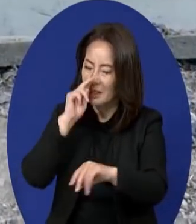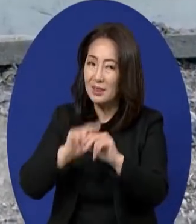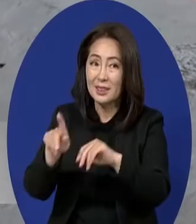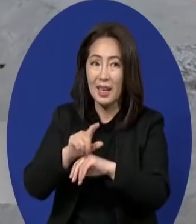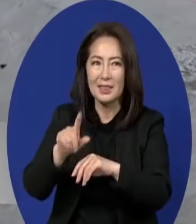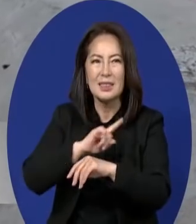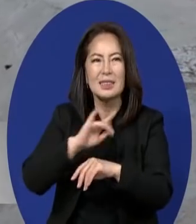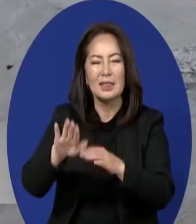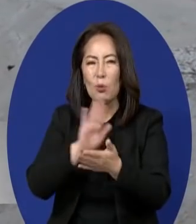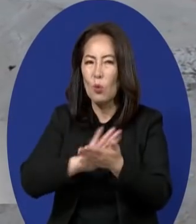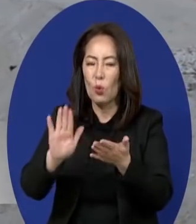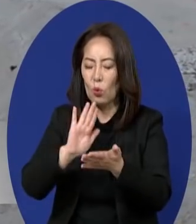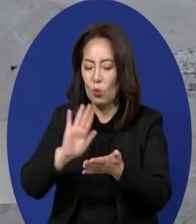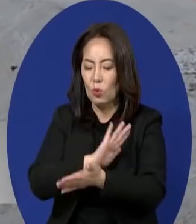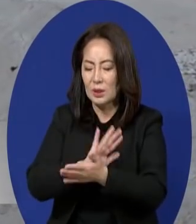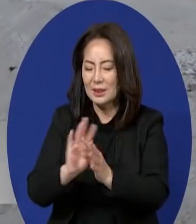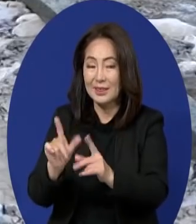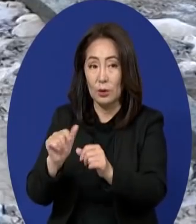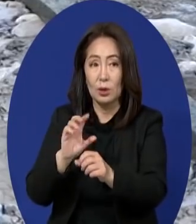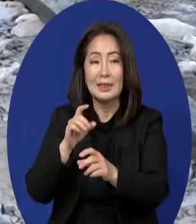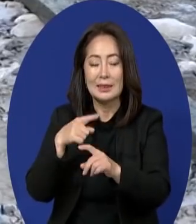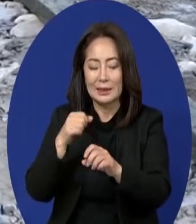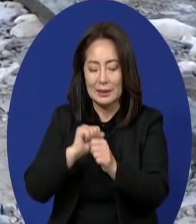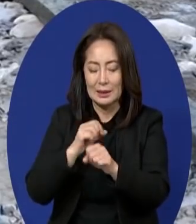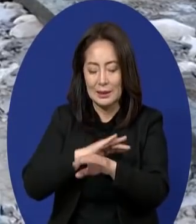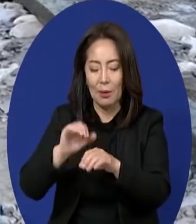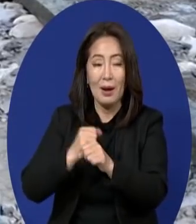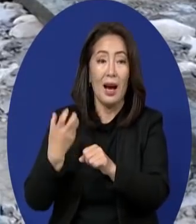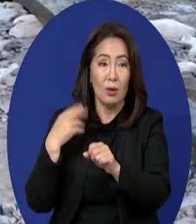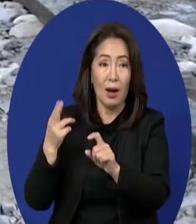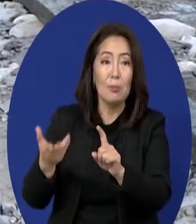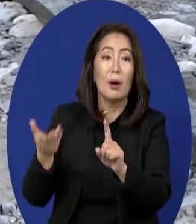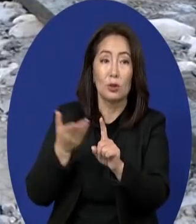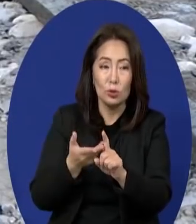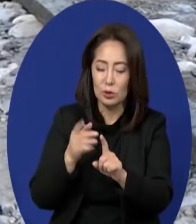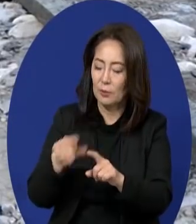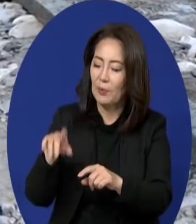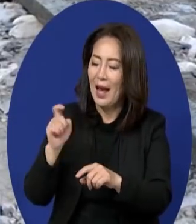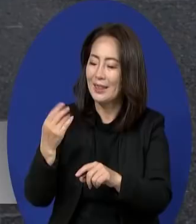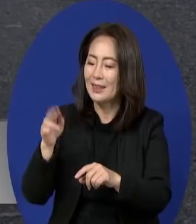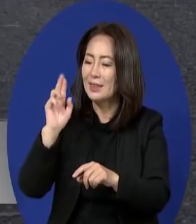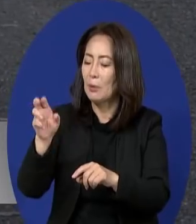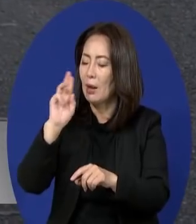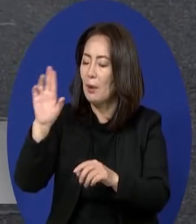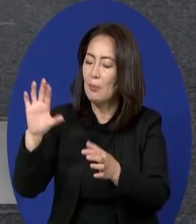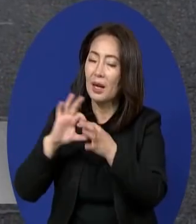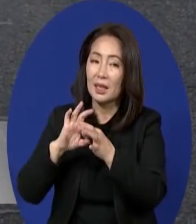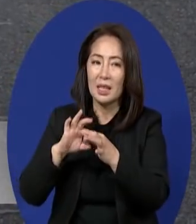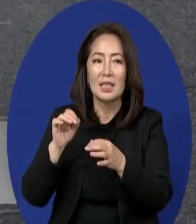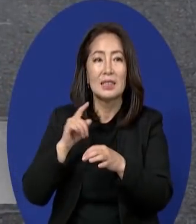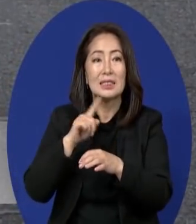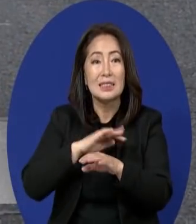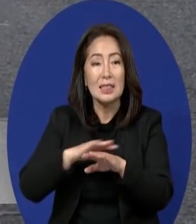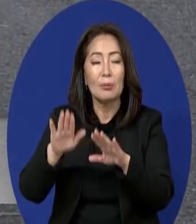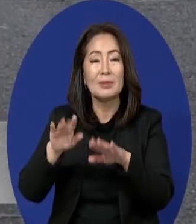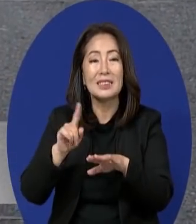ажлыг шуурхайлах үүргийг зам хариуцч компанид нөгсөн байна. Харин Моинко компани зүгээс Алтайн зам компанитай гэрэлэн зам засварын ажил үндсэндээ